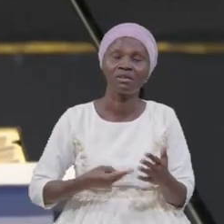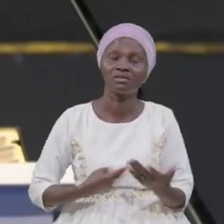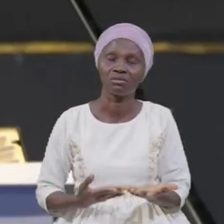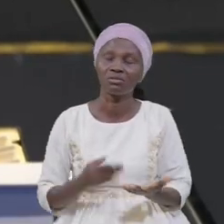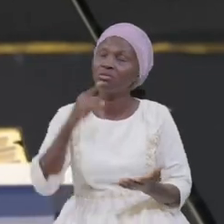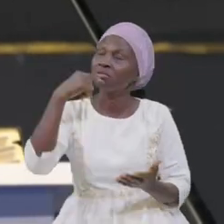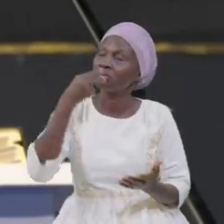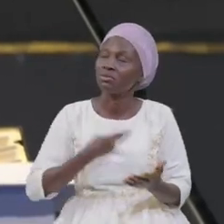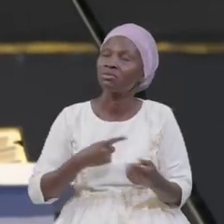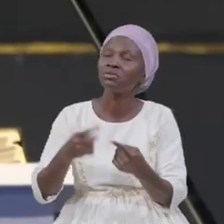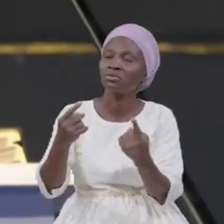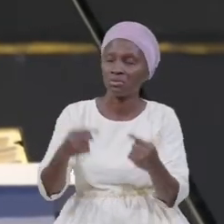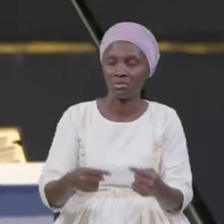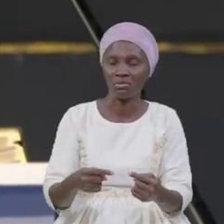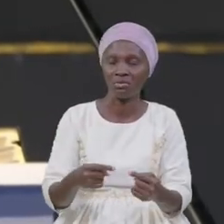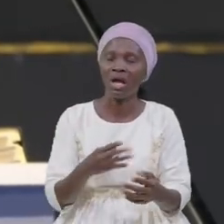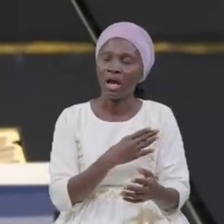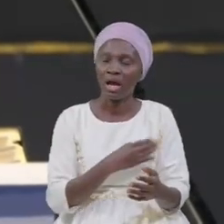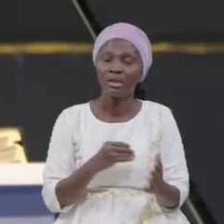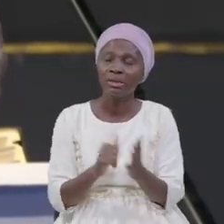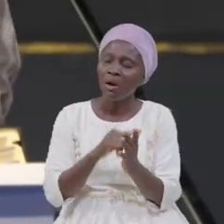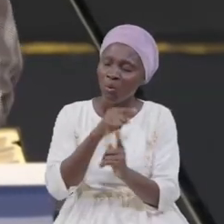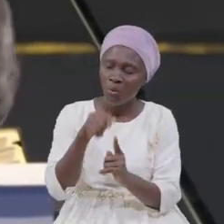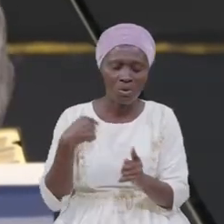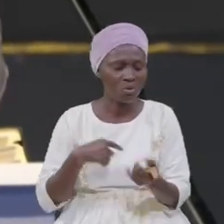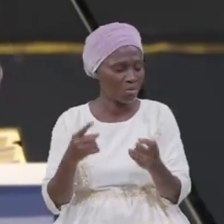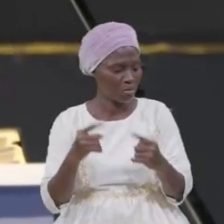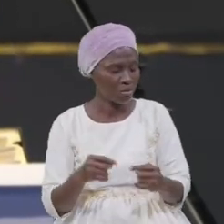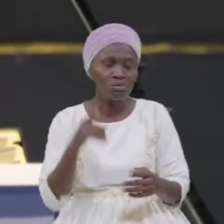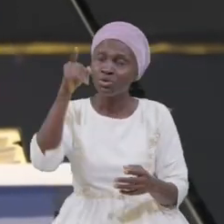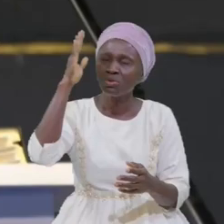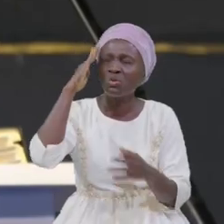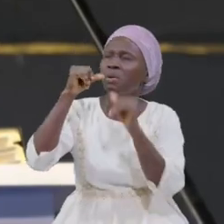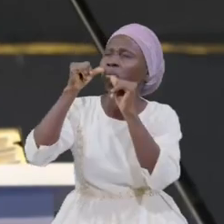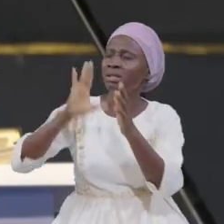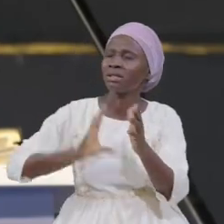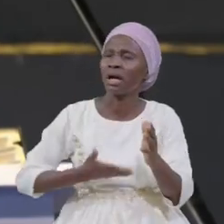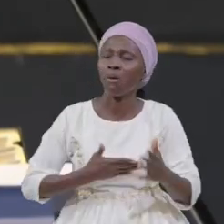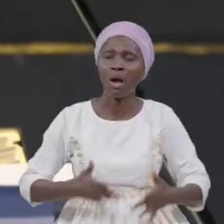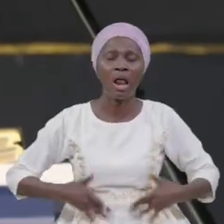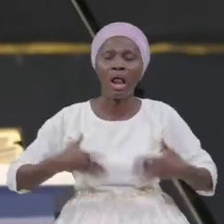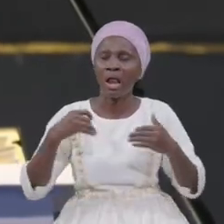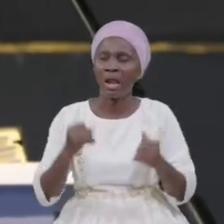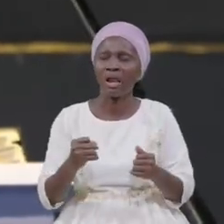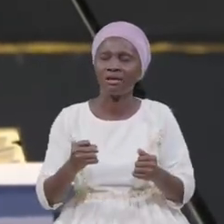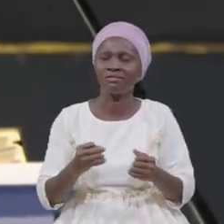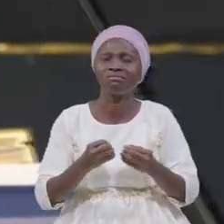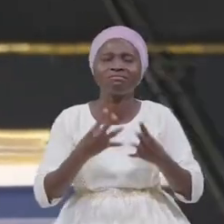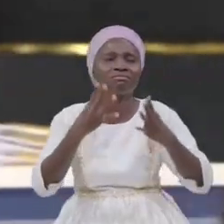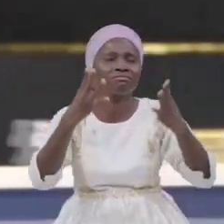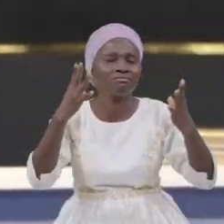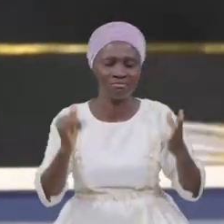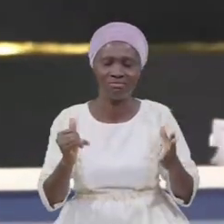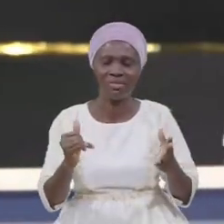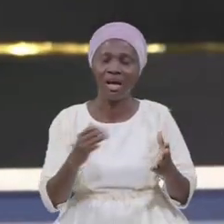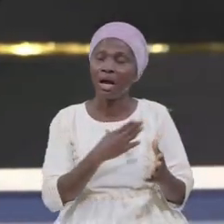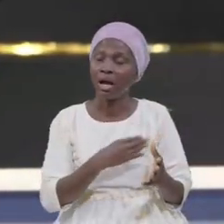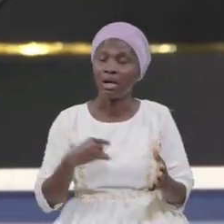dit de venir. Et quand nous viendrons, tu béniras nos vies abondamment. Et nous sommes